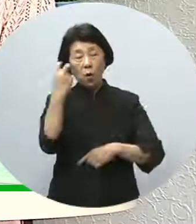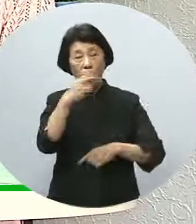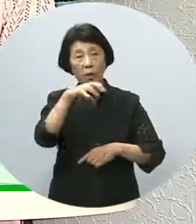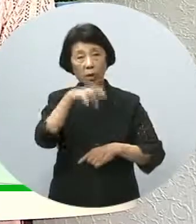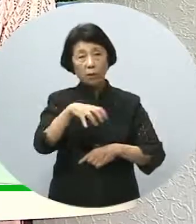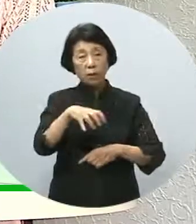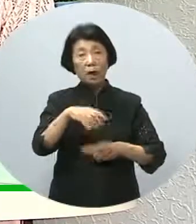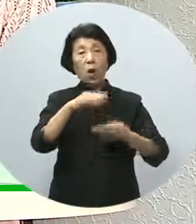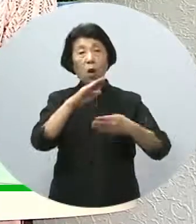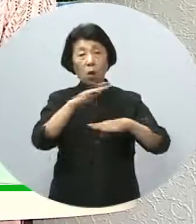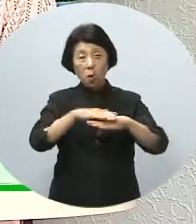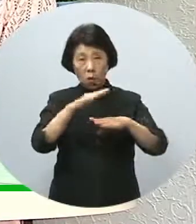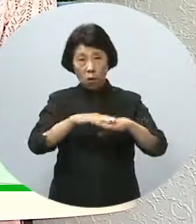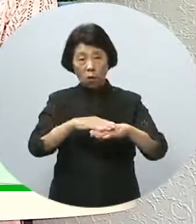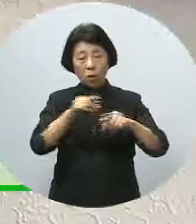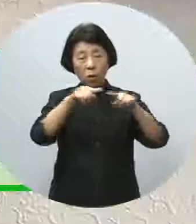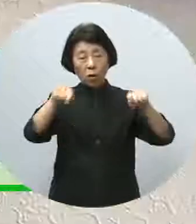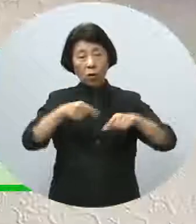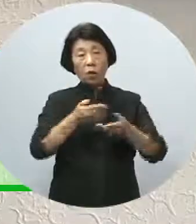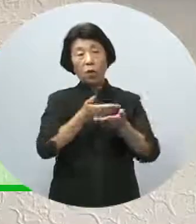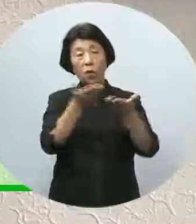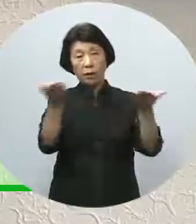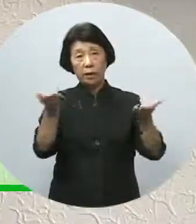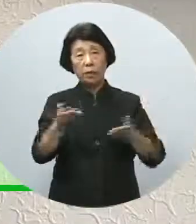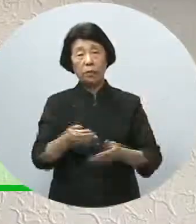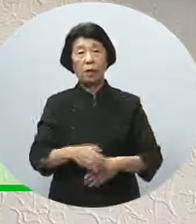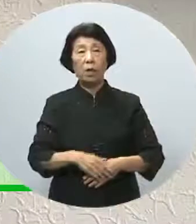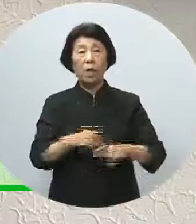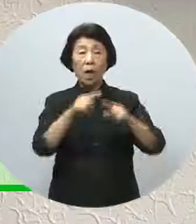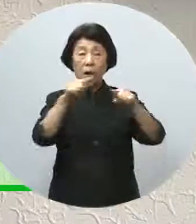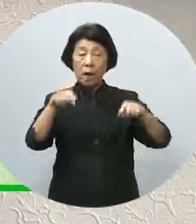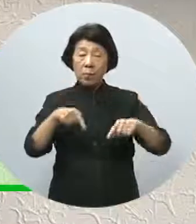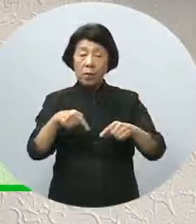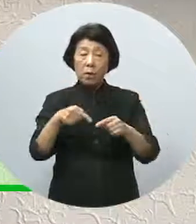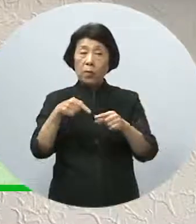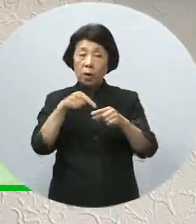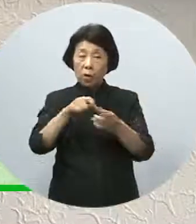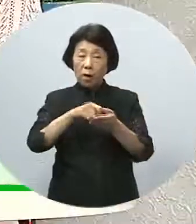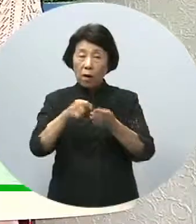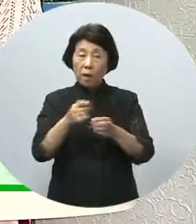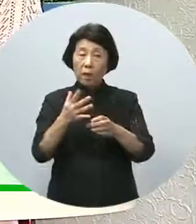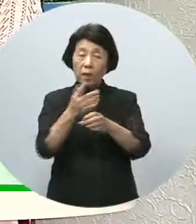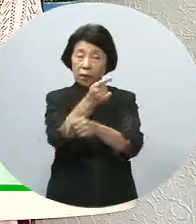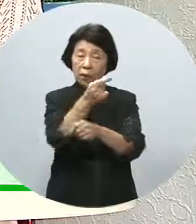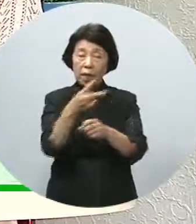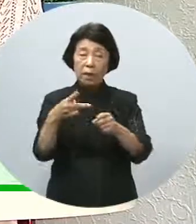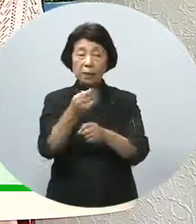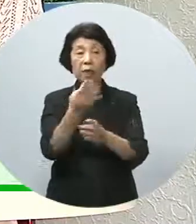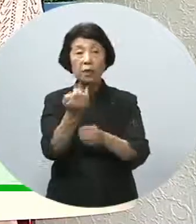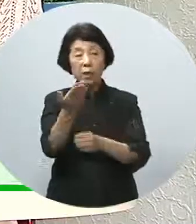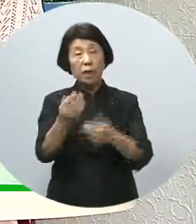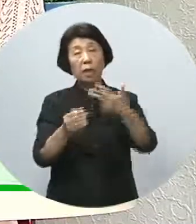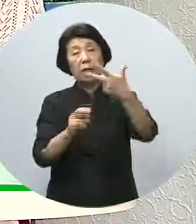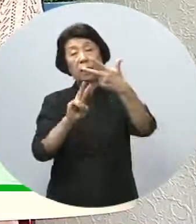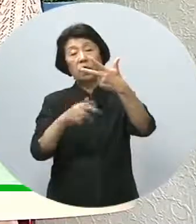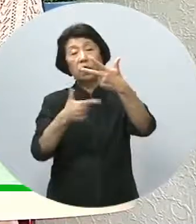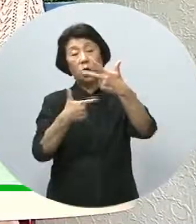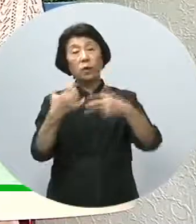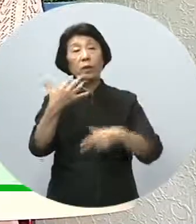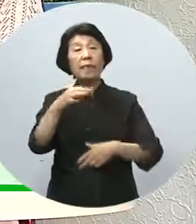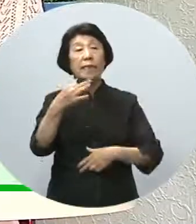要領と用紙を配布正午の締め切りは s なんですか木は7月26日